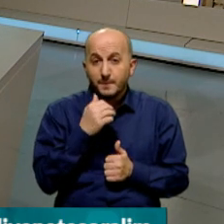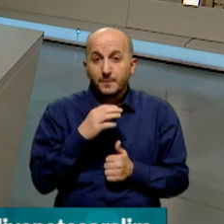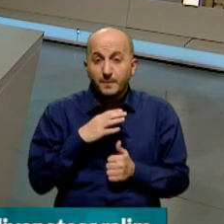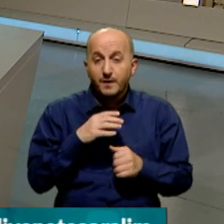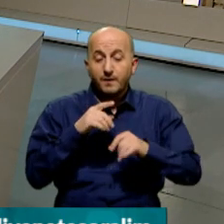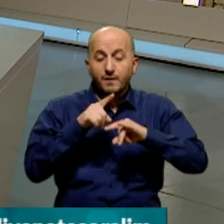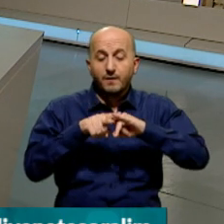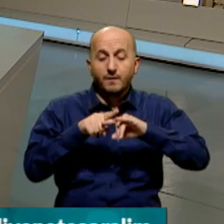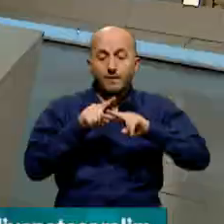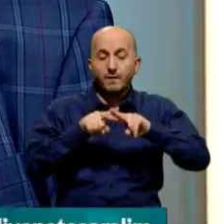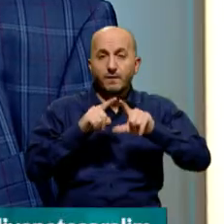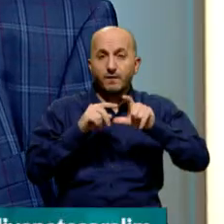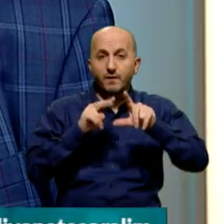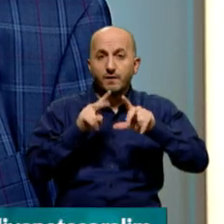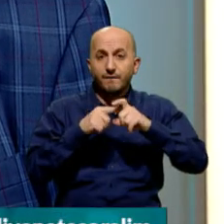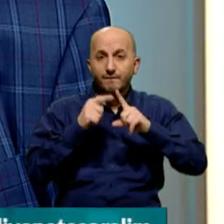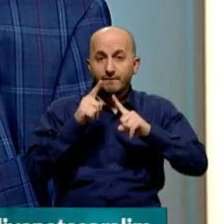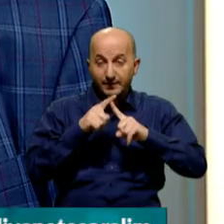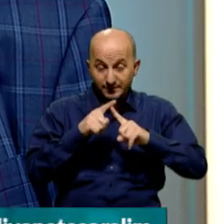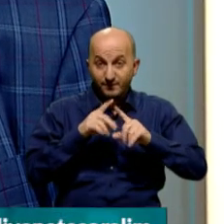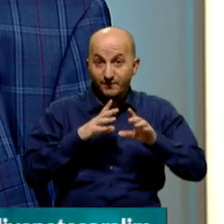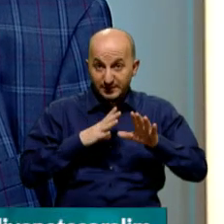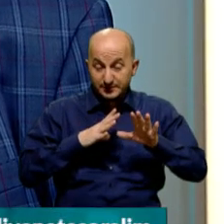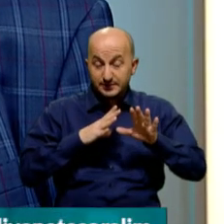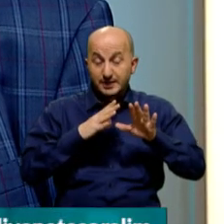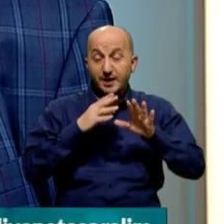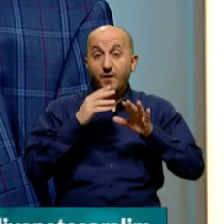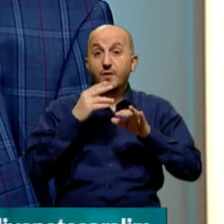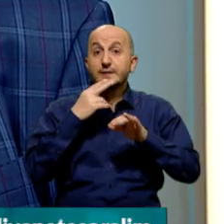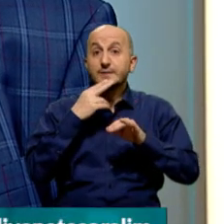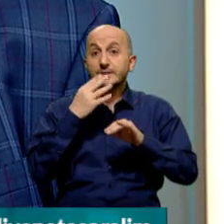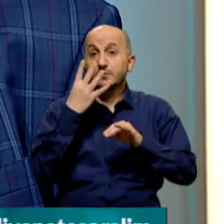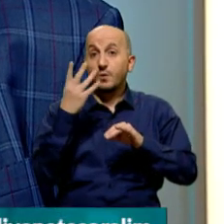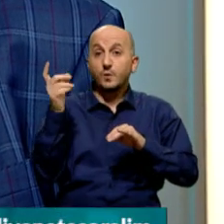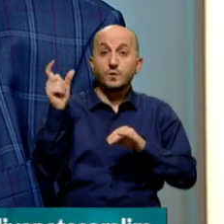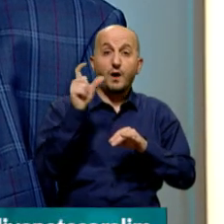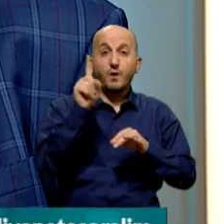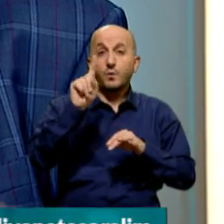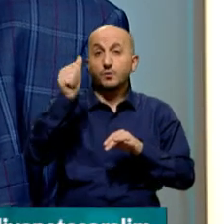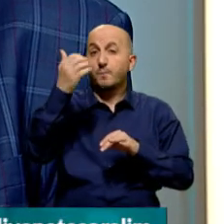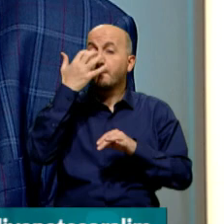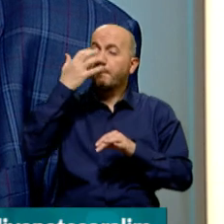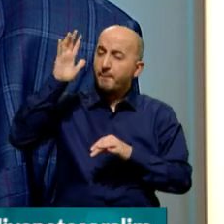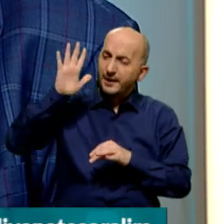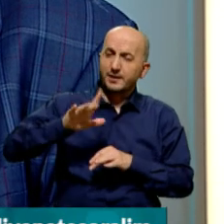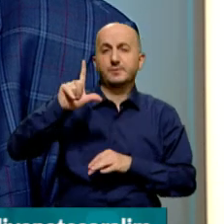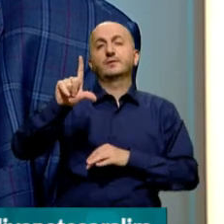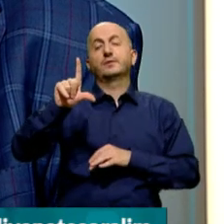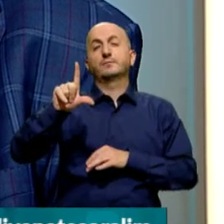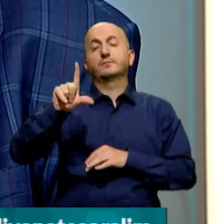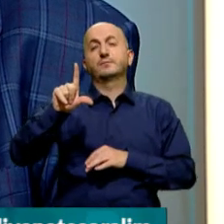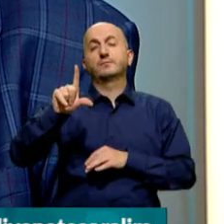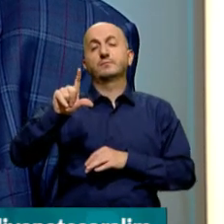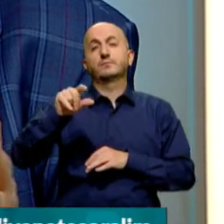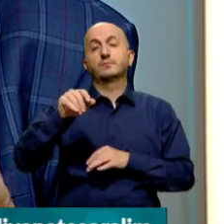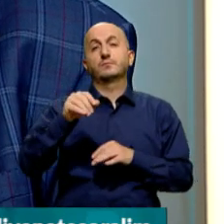kardeşimizin iddet beklemesi gerekir. İddet beklemesi ne yapar? gerekir. Efendim halvet var ama cinsel ilişki